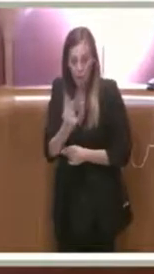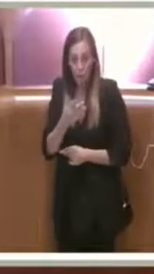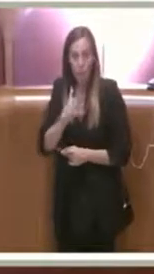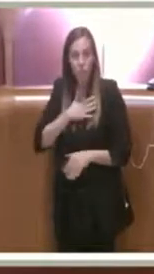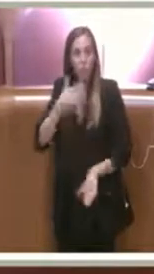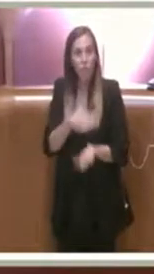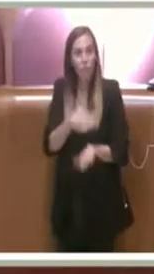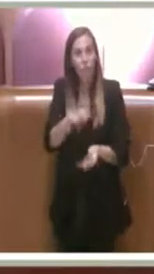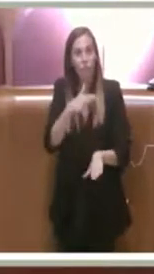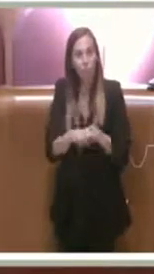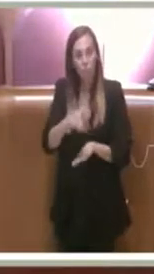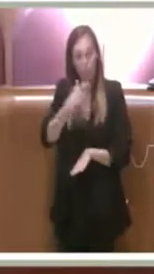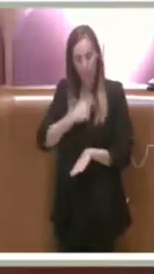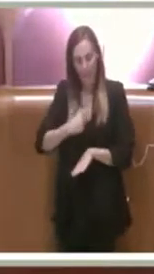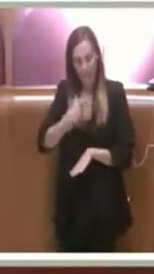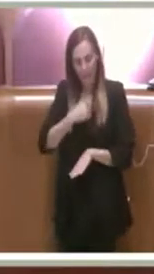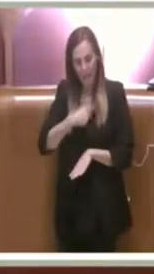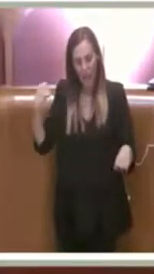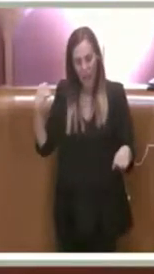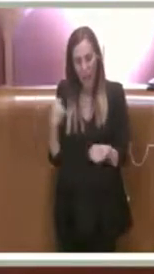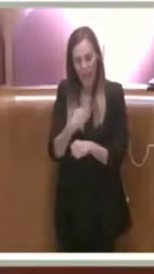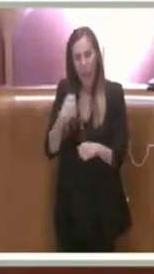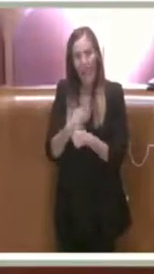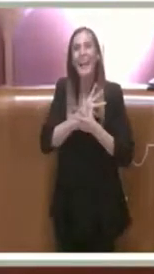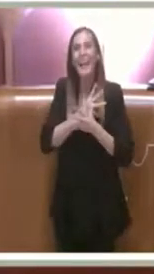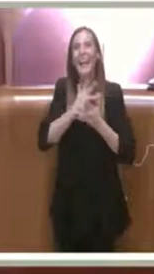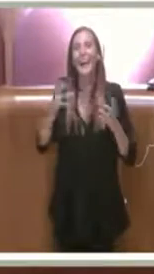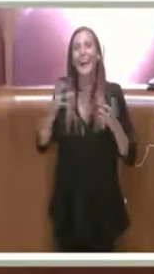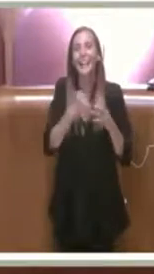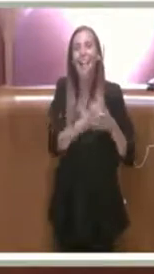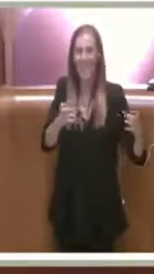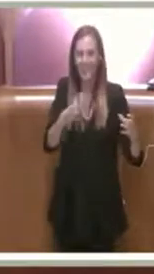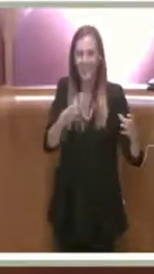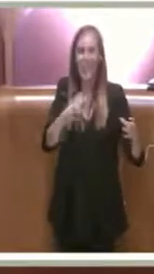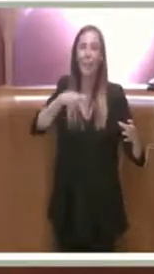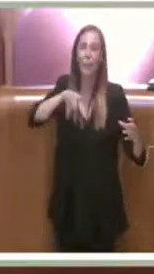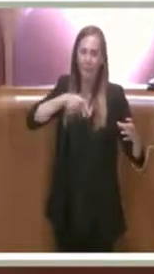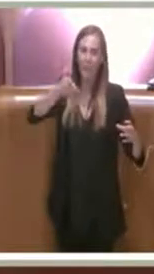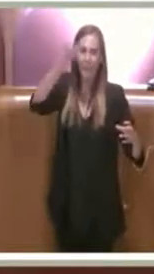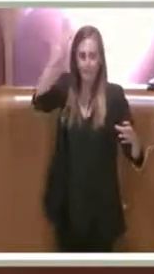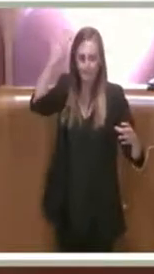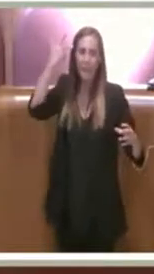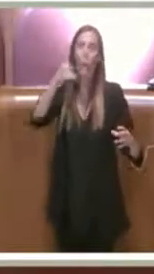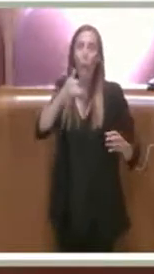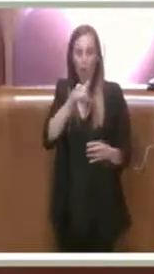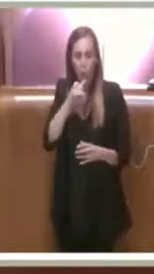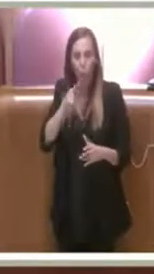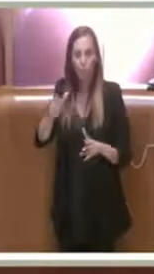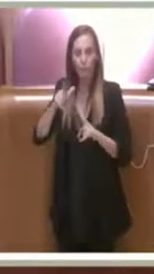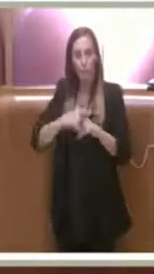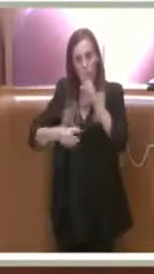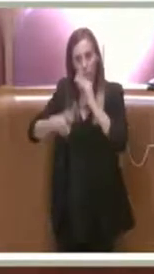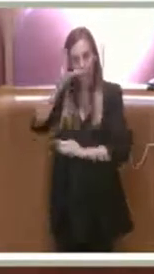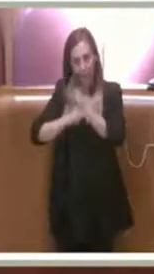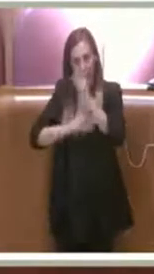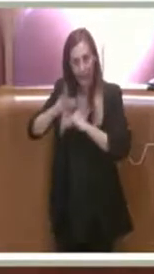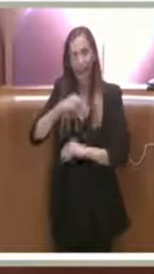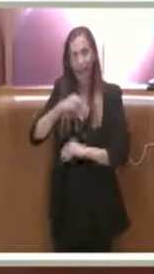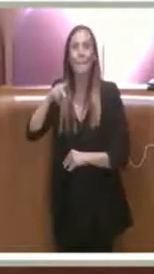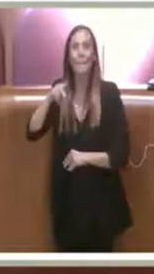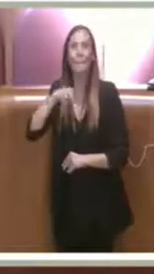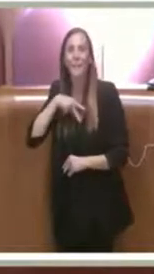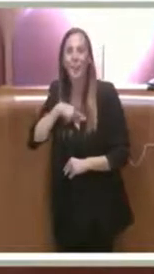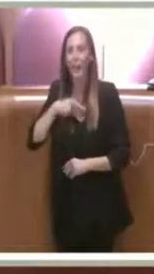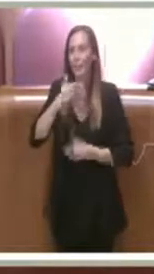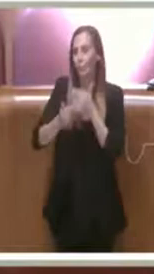esperienza personale in ambito lavorativo in una grande azienda privata mi sia stata molto utile. Nel privato, lo sappiamo, i processi e i